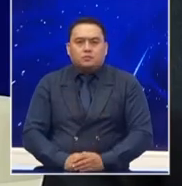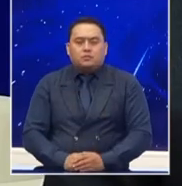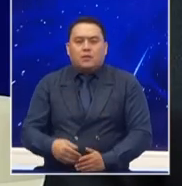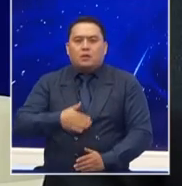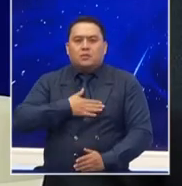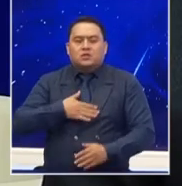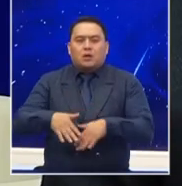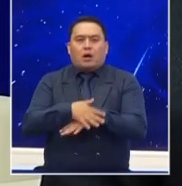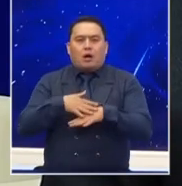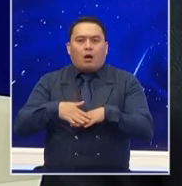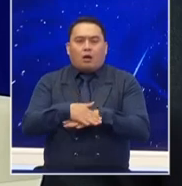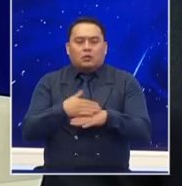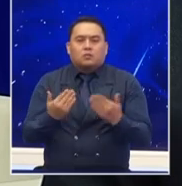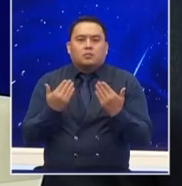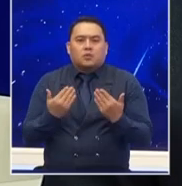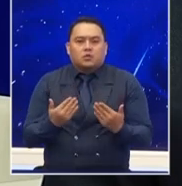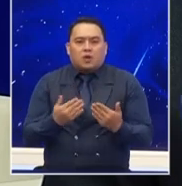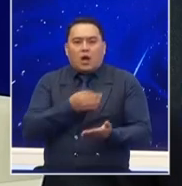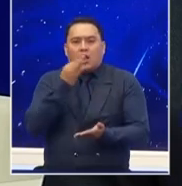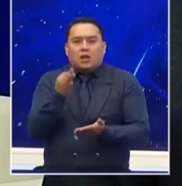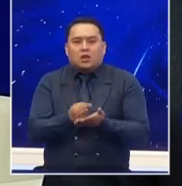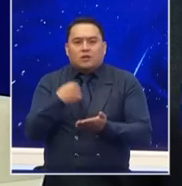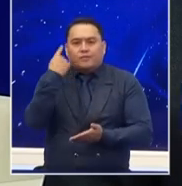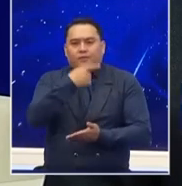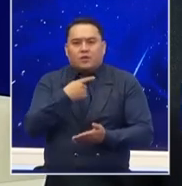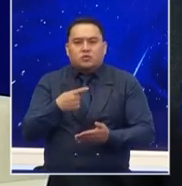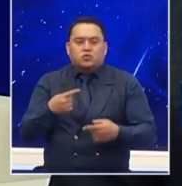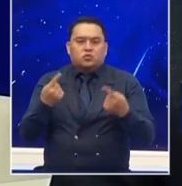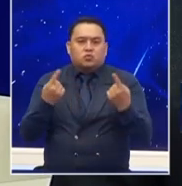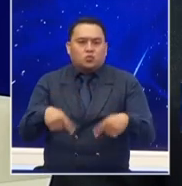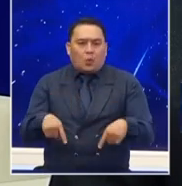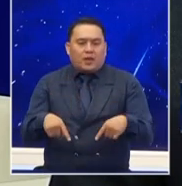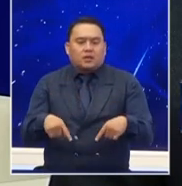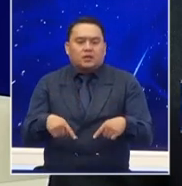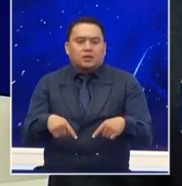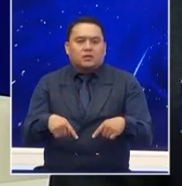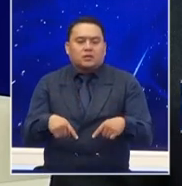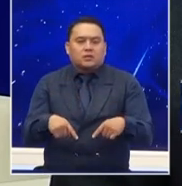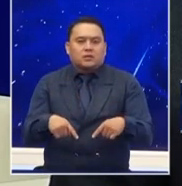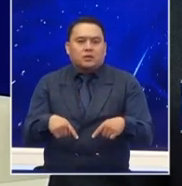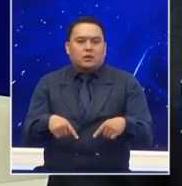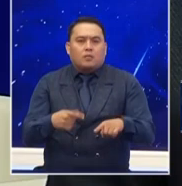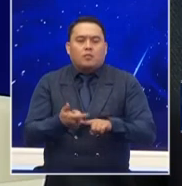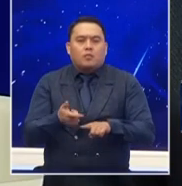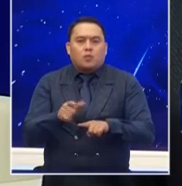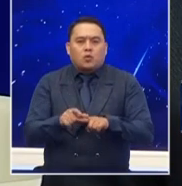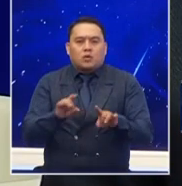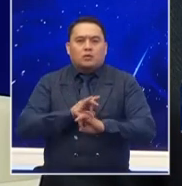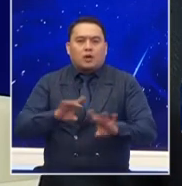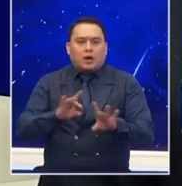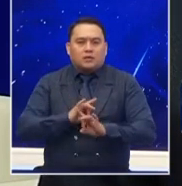Біздің халықтың әлі де болса кішкене жауапкершілігі төмен болып тұр. Бұл нәрсені айта